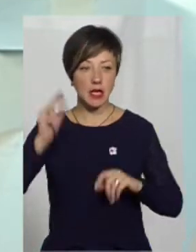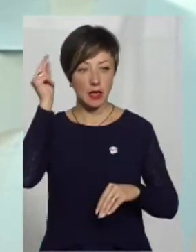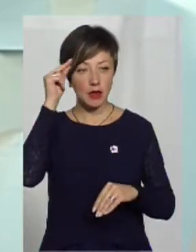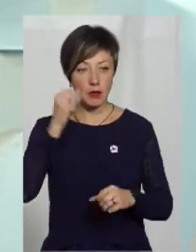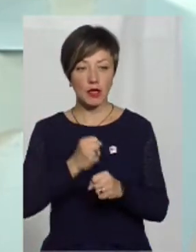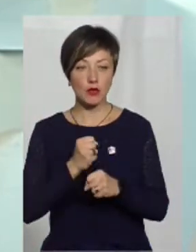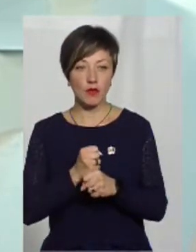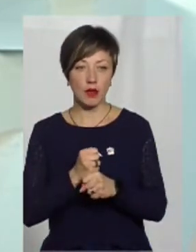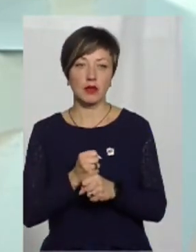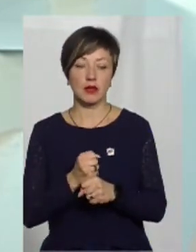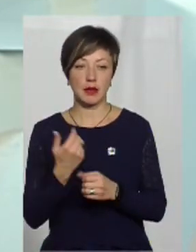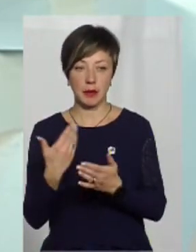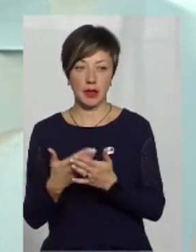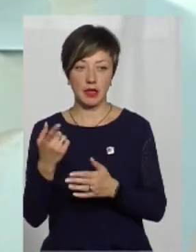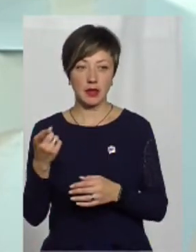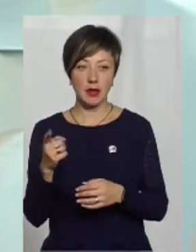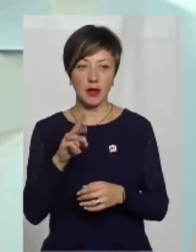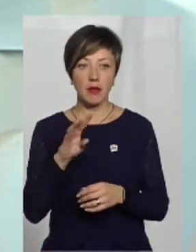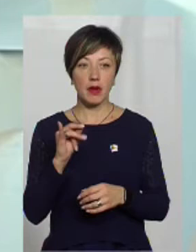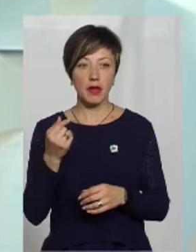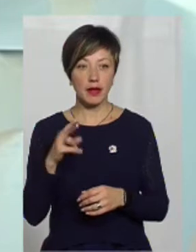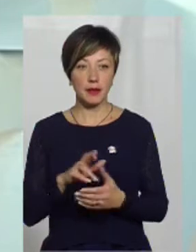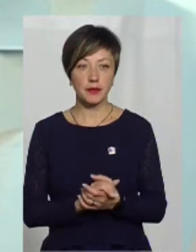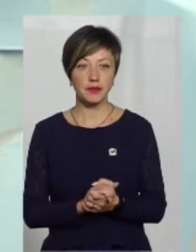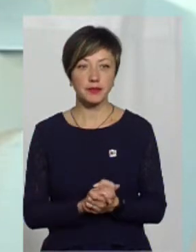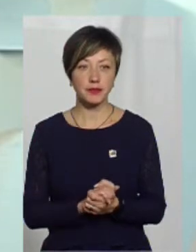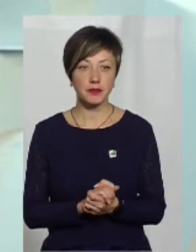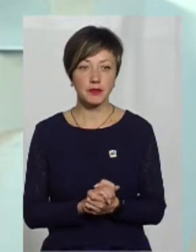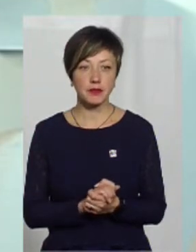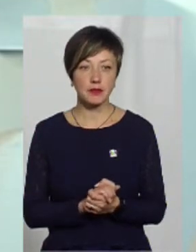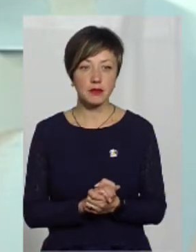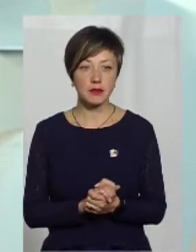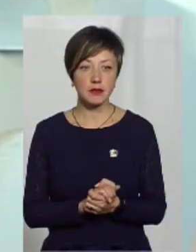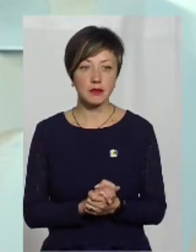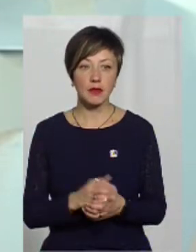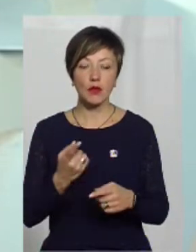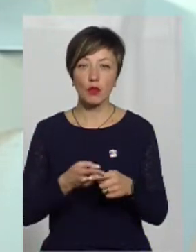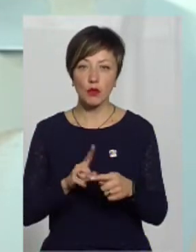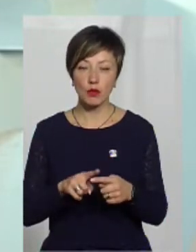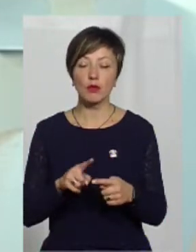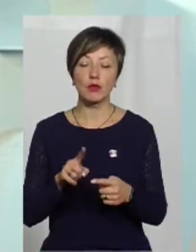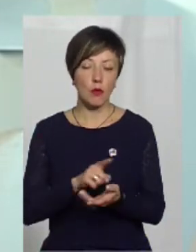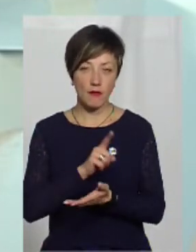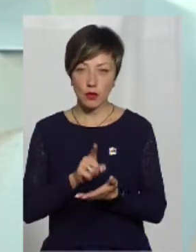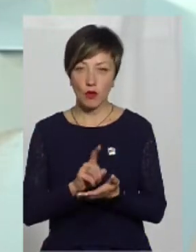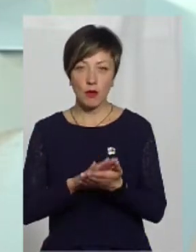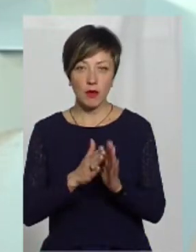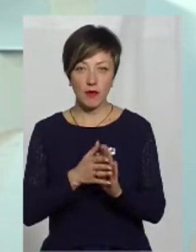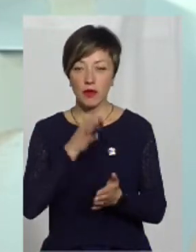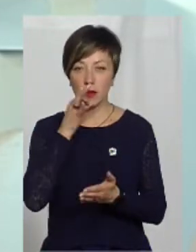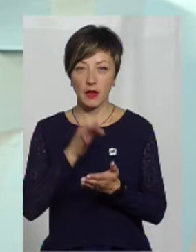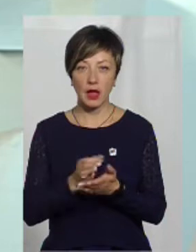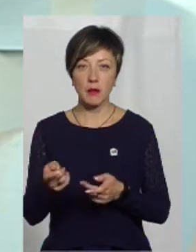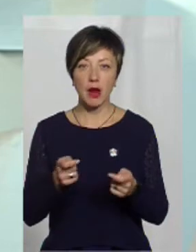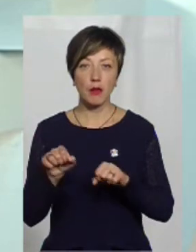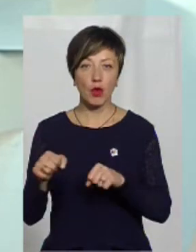працювати, як ми бачили на прикладі Марії, так, у пільному Олексинці. Тому це обов'язкова умова. За це відповідає